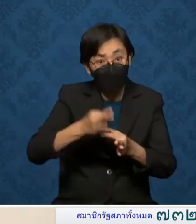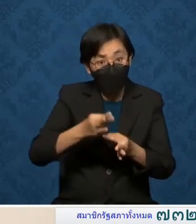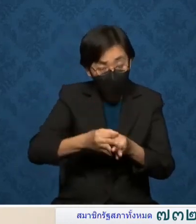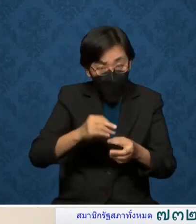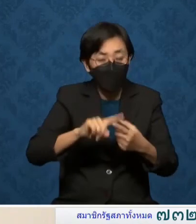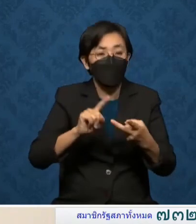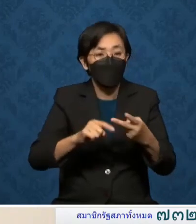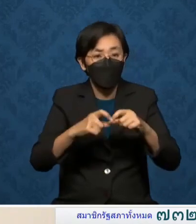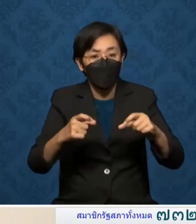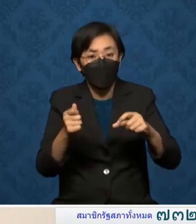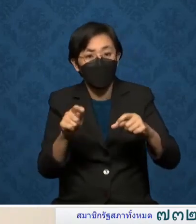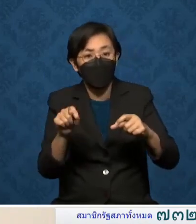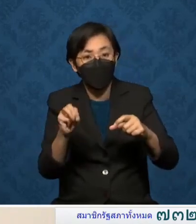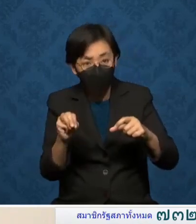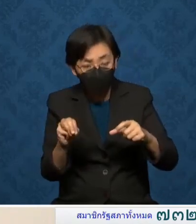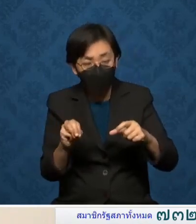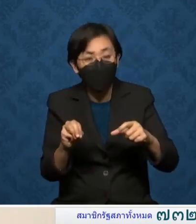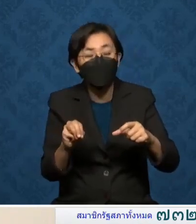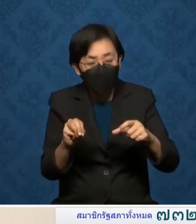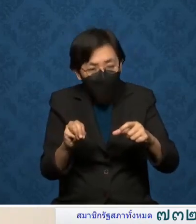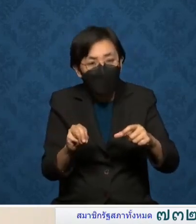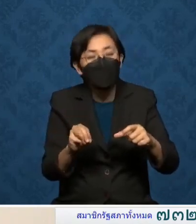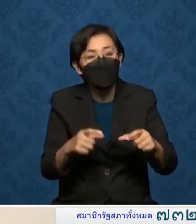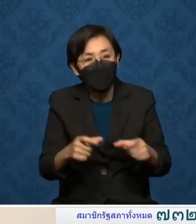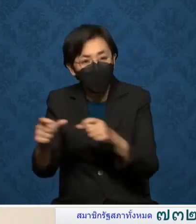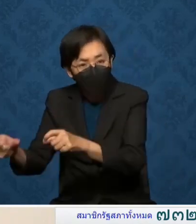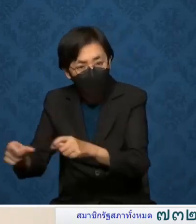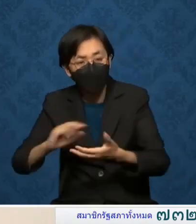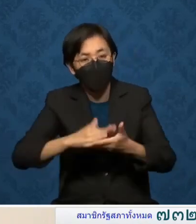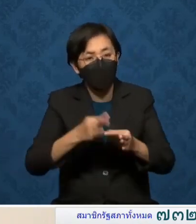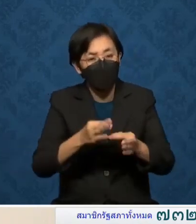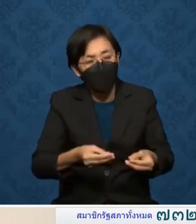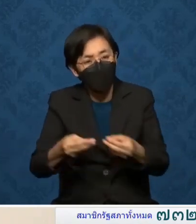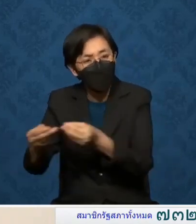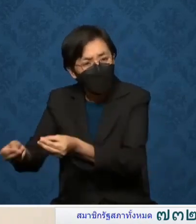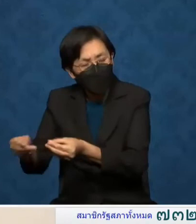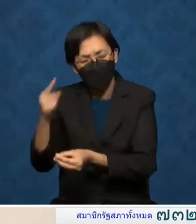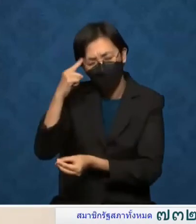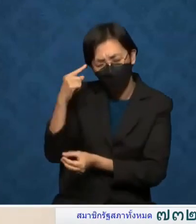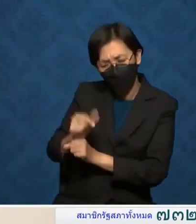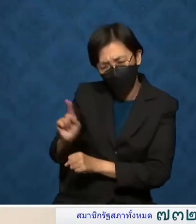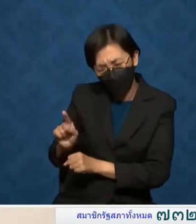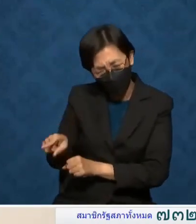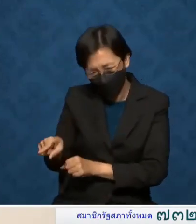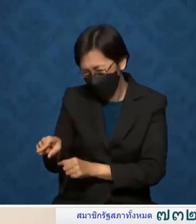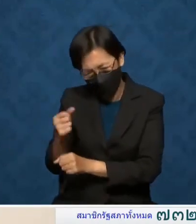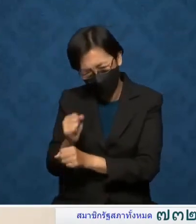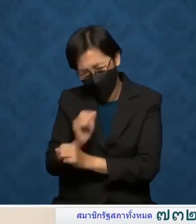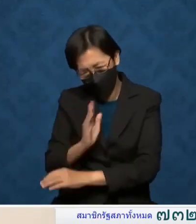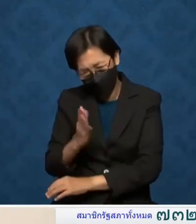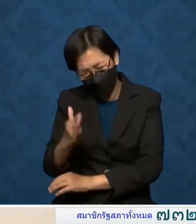ะกรรมกว้านในหมู่บานเปิดอัี้ก็ควรจะรู้แล้วนะครับว่าเอาไปในทางที่ไม่สุดจริตครับผม